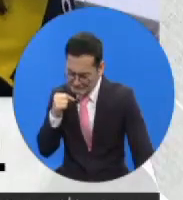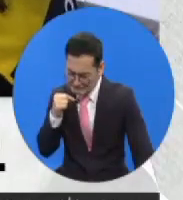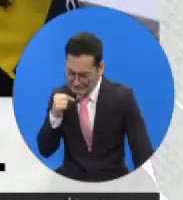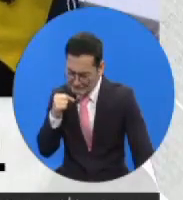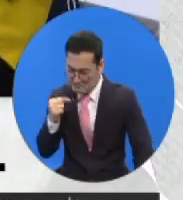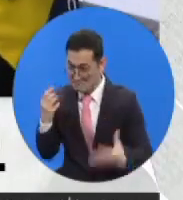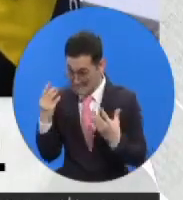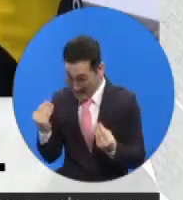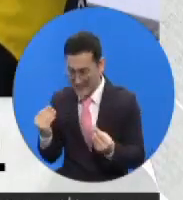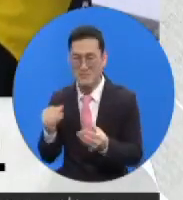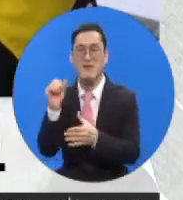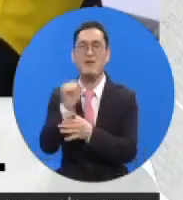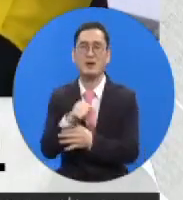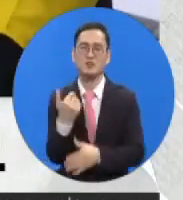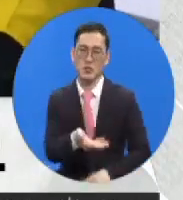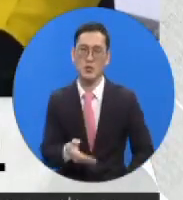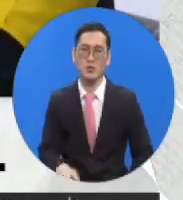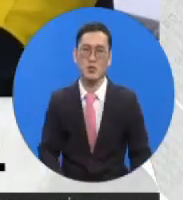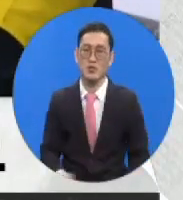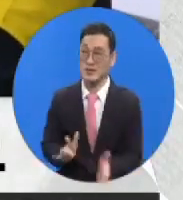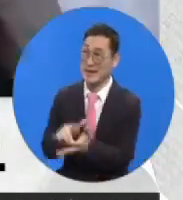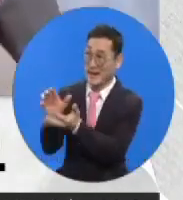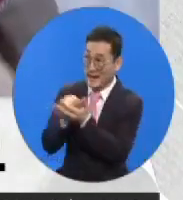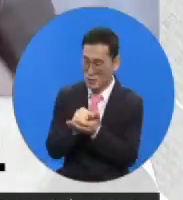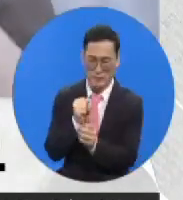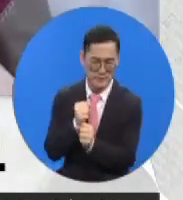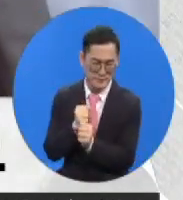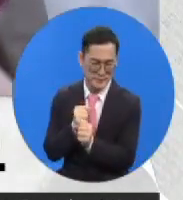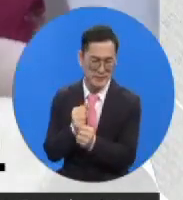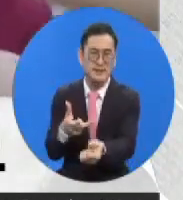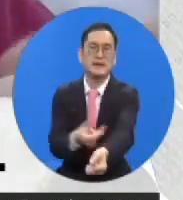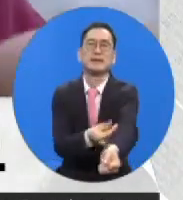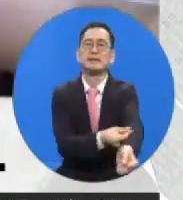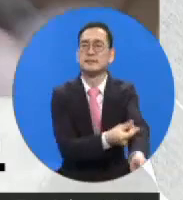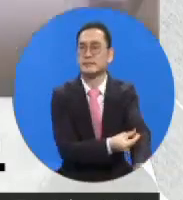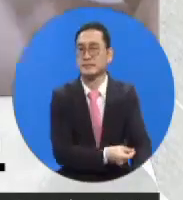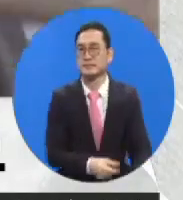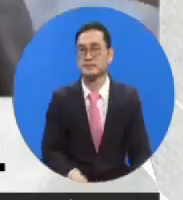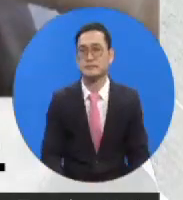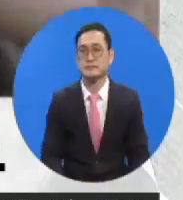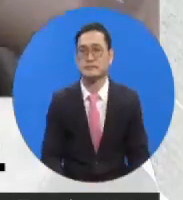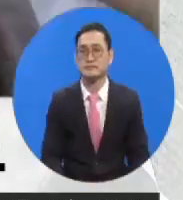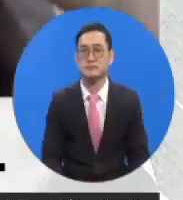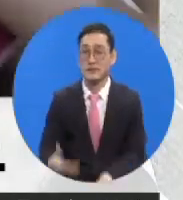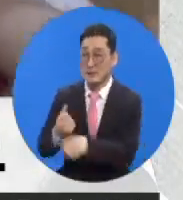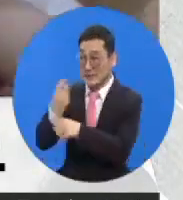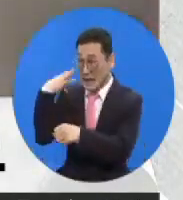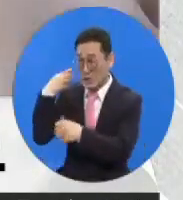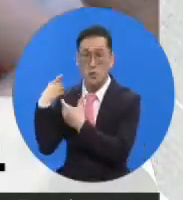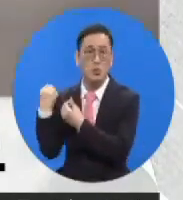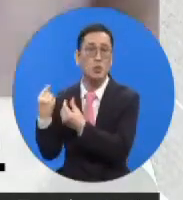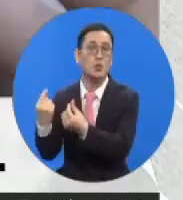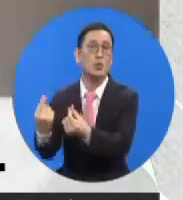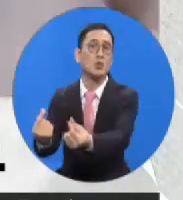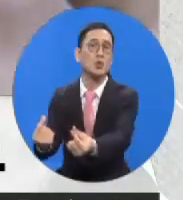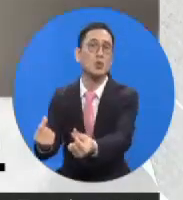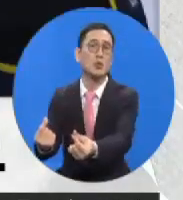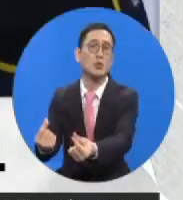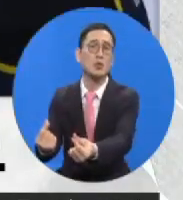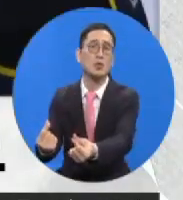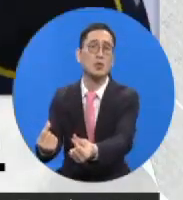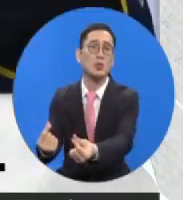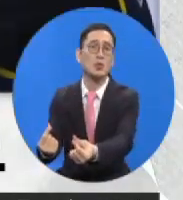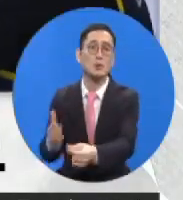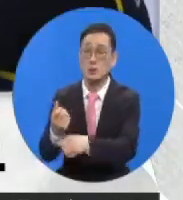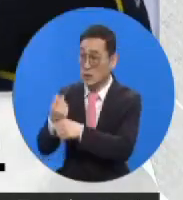있고 매년 똑같은 방식으로 만들고 있기 때문에 이렇게 됐을 경우에는 뭐 다른 연도, 예년에도 유사한 사례들이 발생을